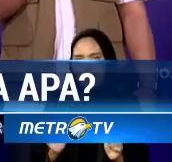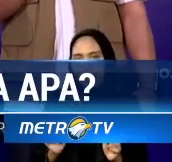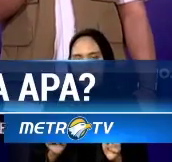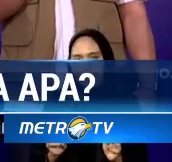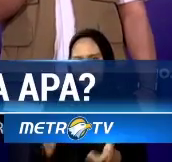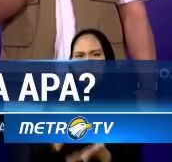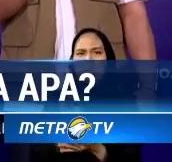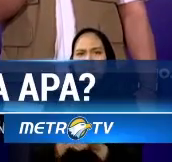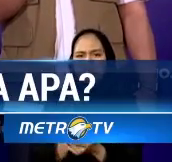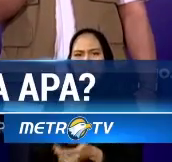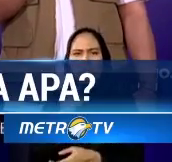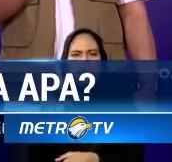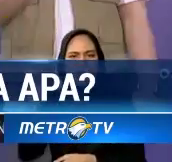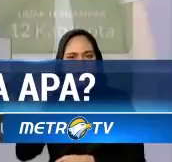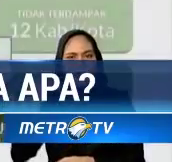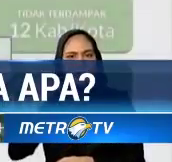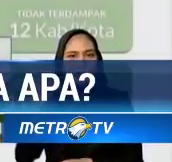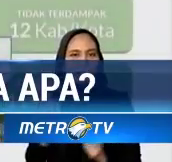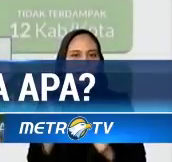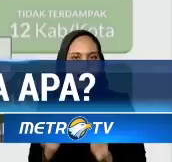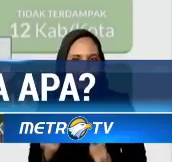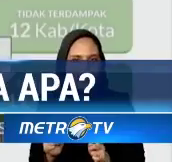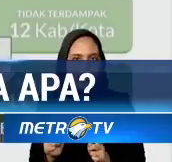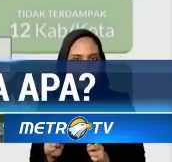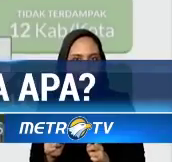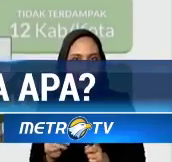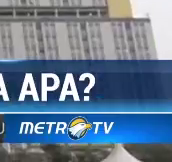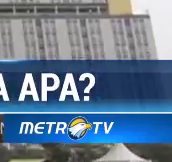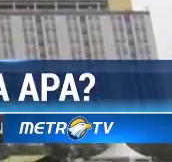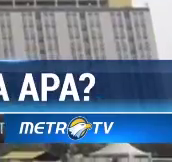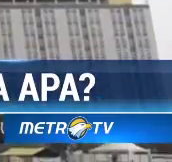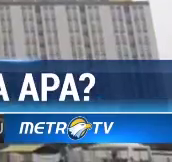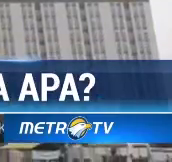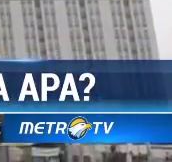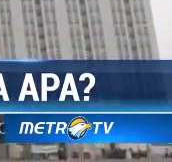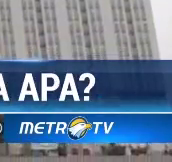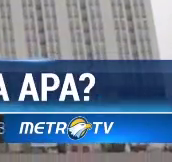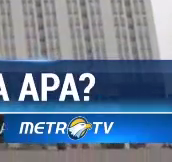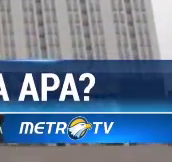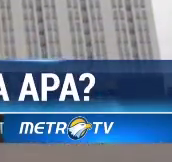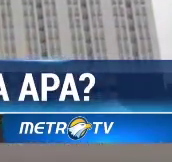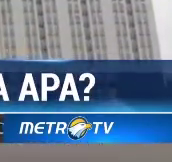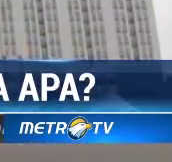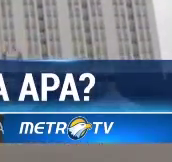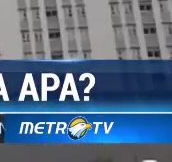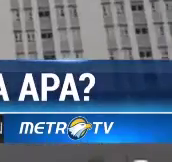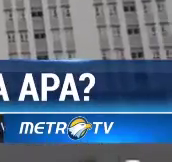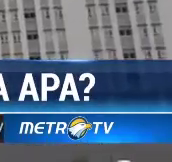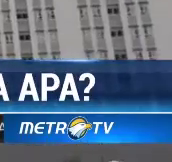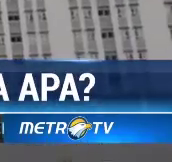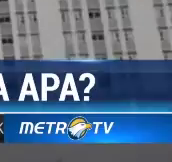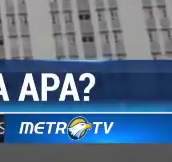yang berbahaya dan bisa pindah untuk menjadi zona merah. Satgas COVID-19 mengklaim kenaikan